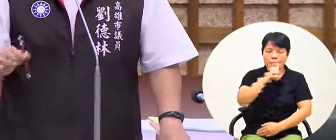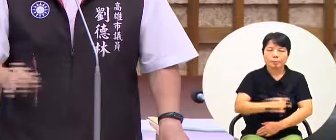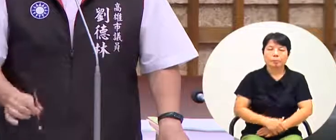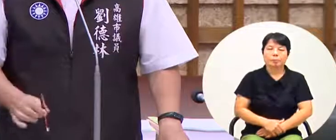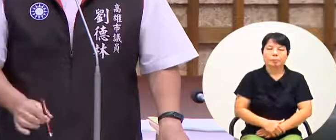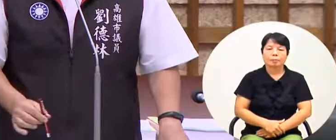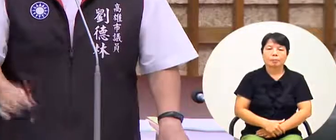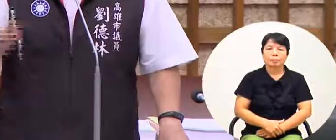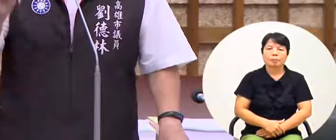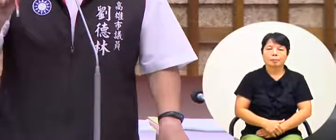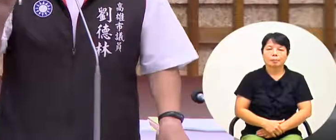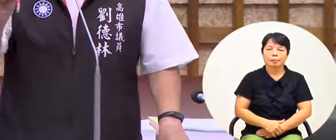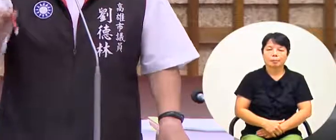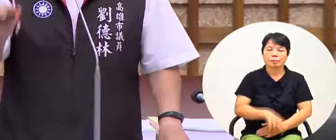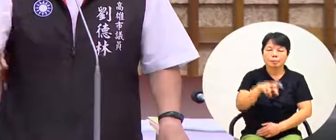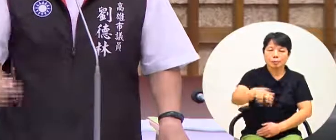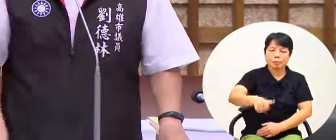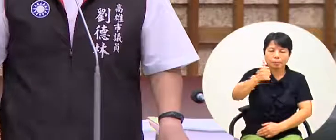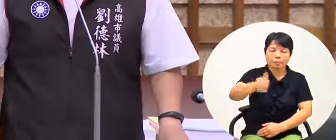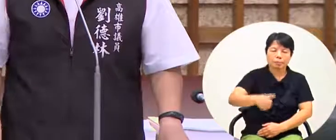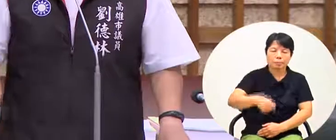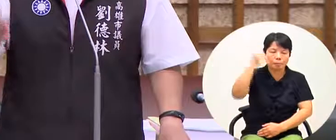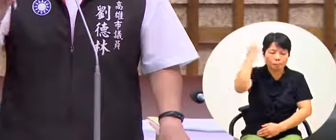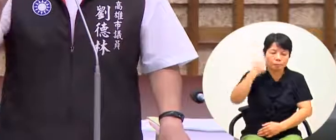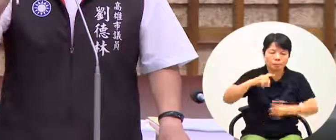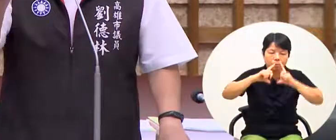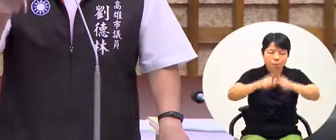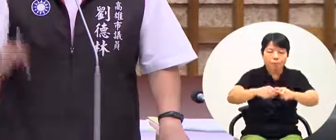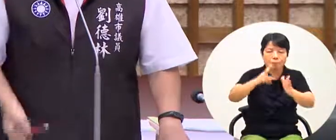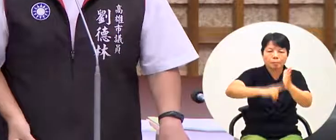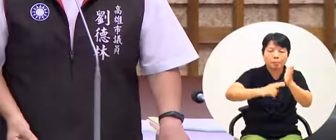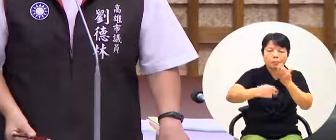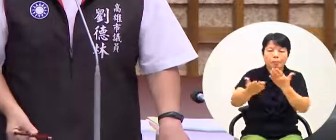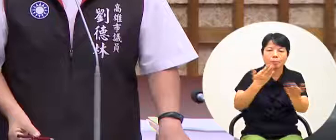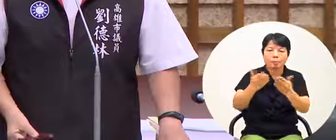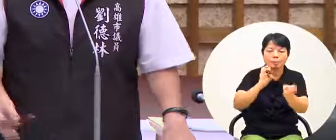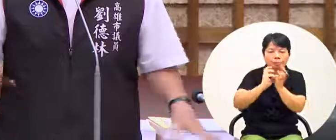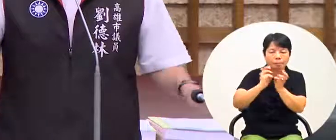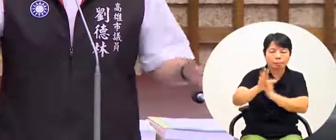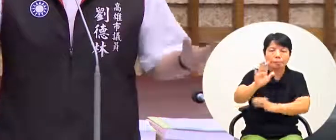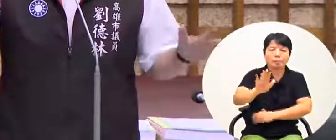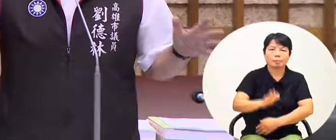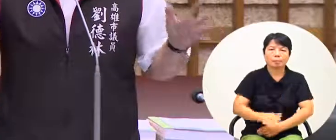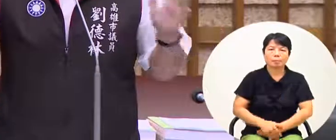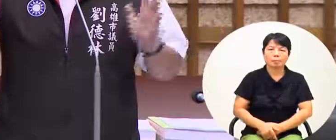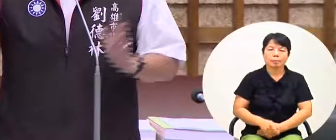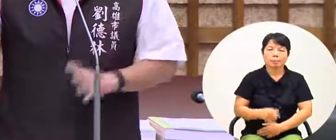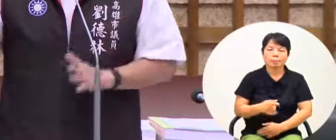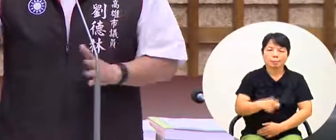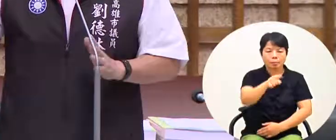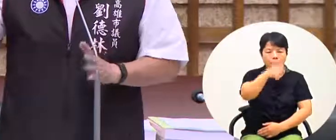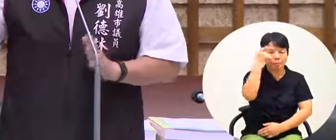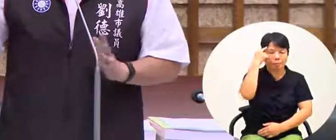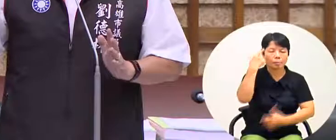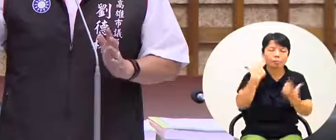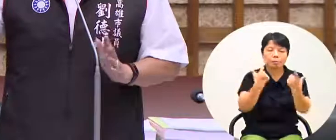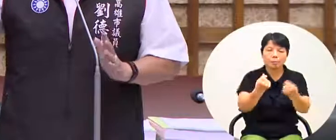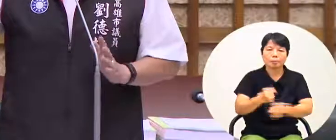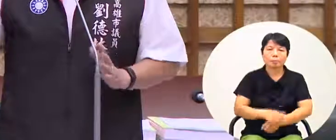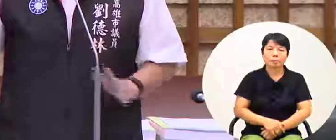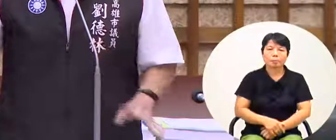早上已经答复得很清楚，我也听得很详细。可是我认同你的想法，就是说该有的电有这